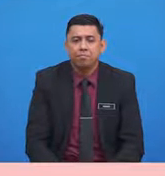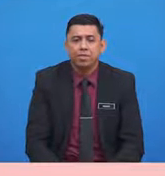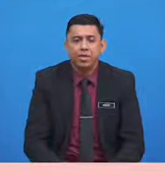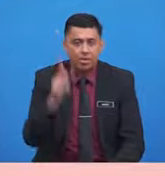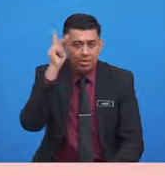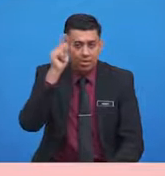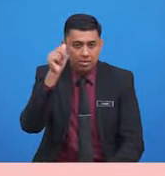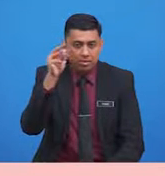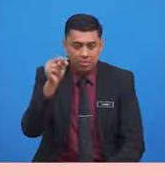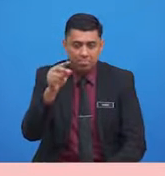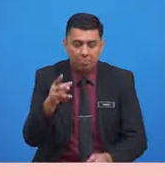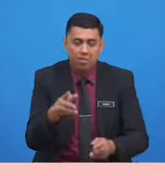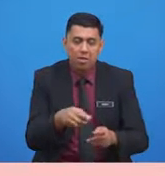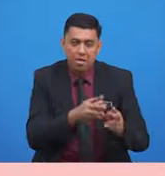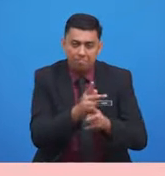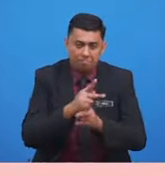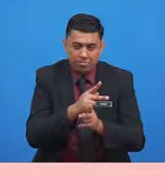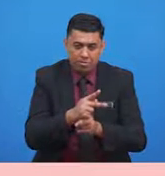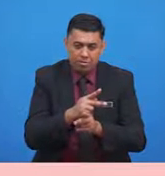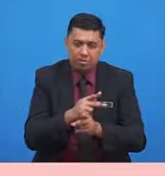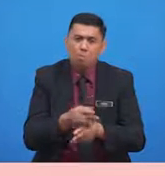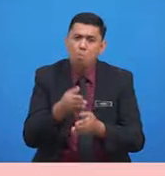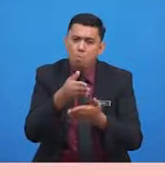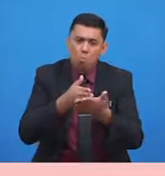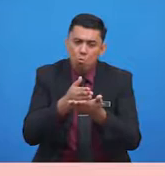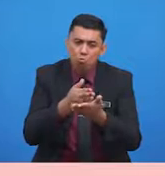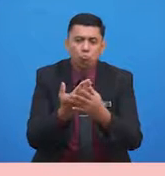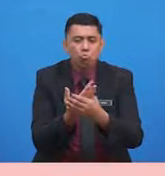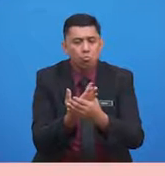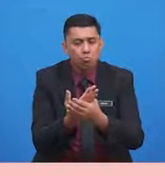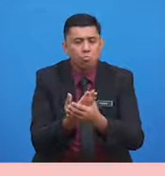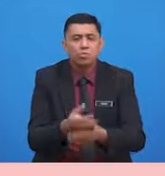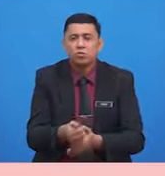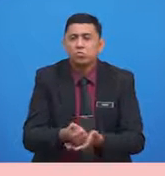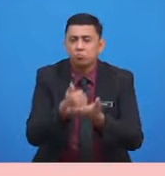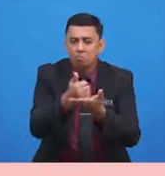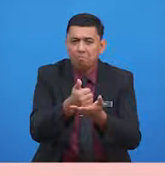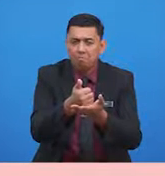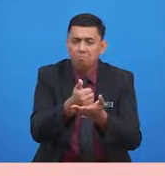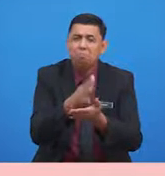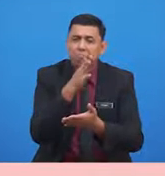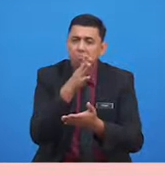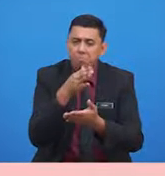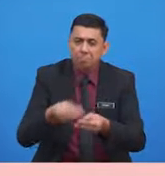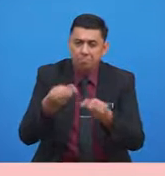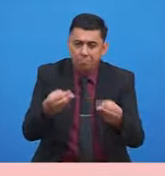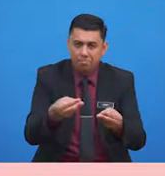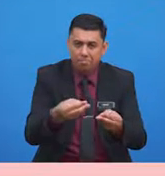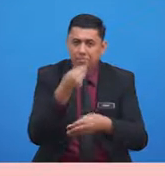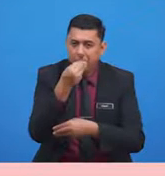Kamal, berhati-hati memotong rumput. Emak, saya tolong hulurkan jus ini kepada pakcik-pakcik